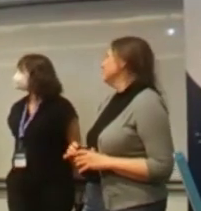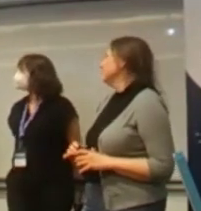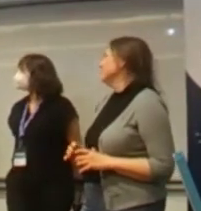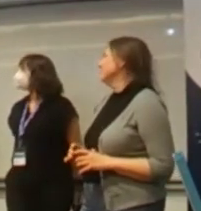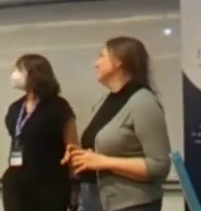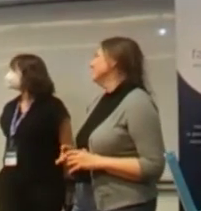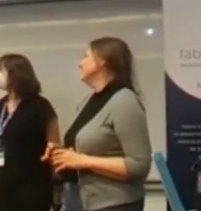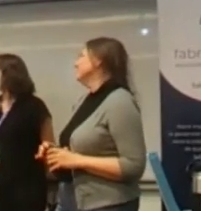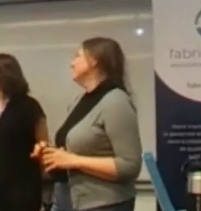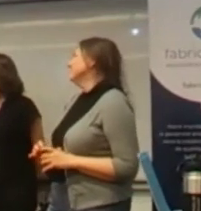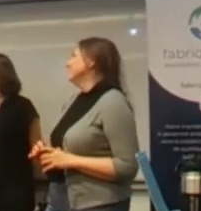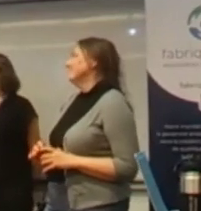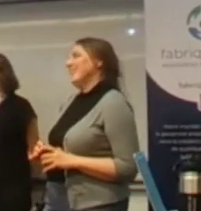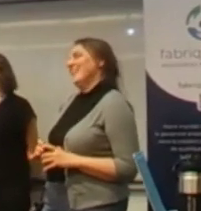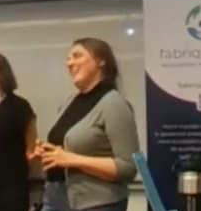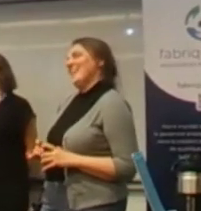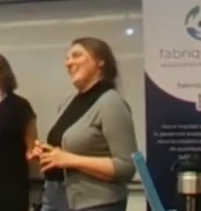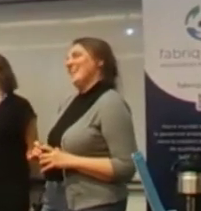ça ne se répète pas, Claire.